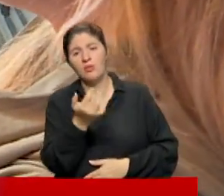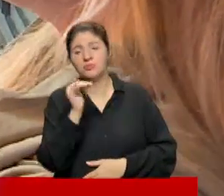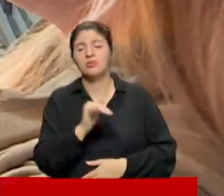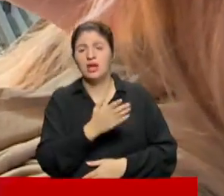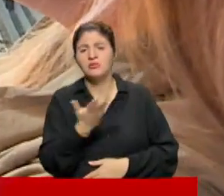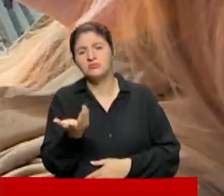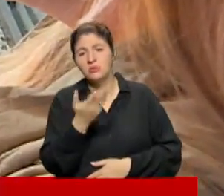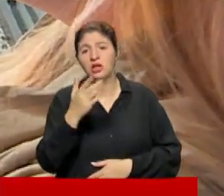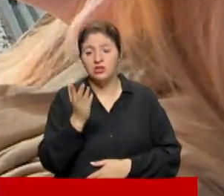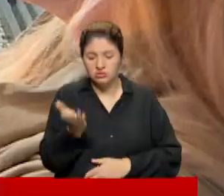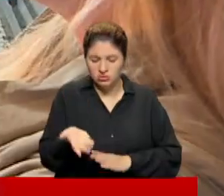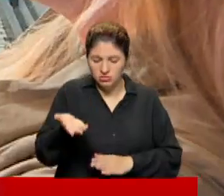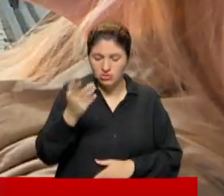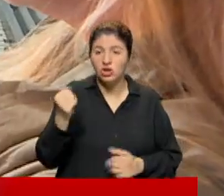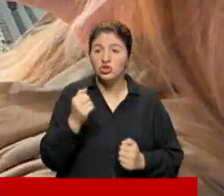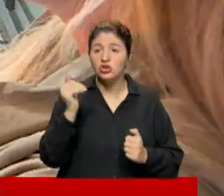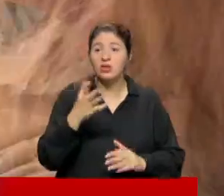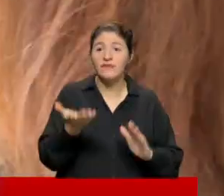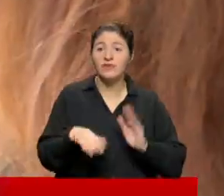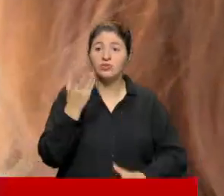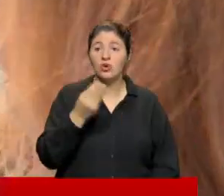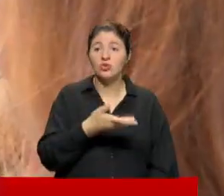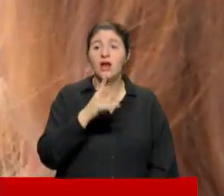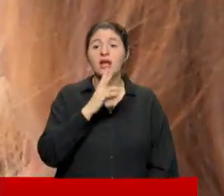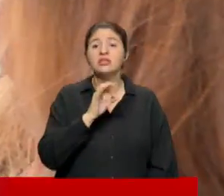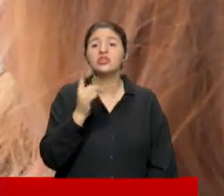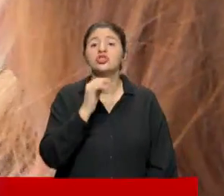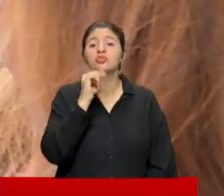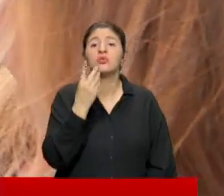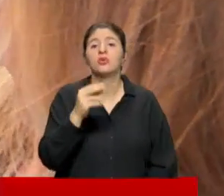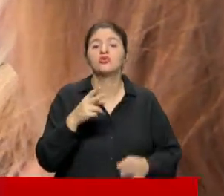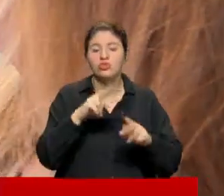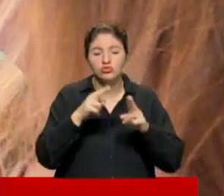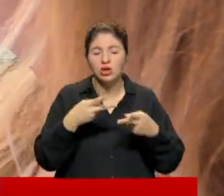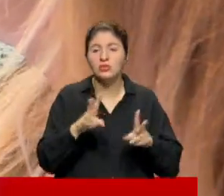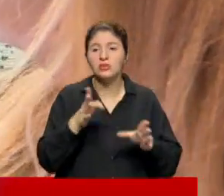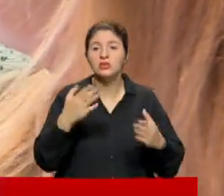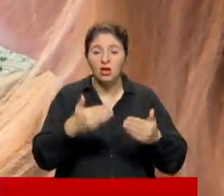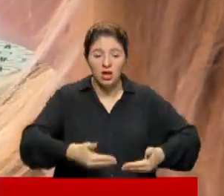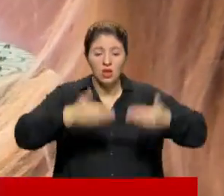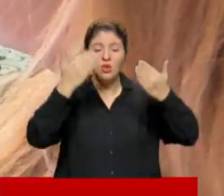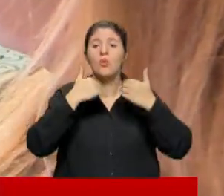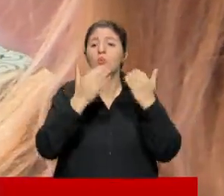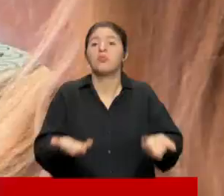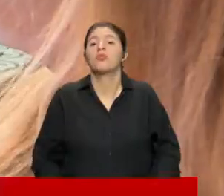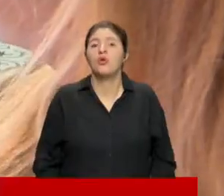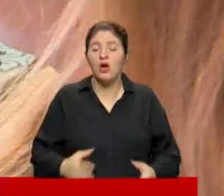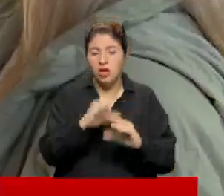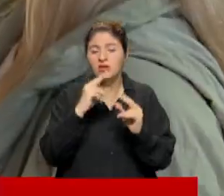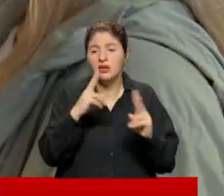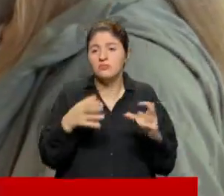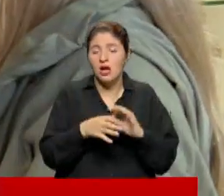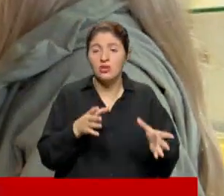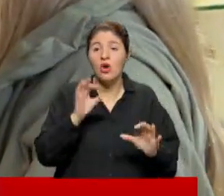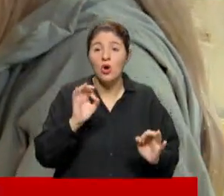ay yani gittikçe artıyor kış geldikçe daha çok artıyor elektriksiz hiçbir şey olamaz açamazsın Dükkanı kepeğini bile açamıyorsun her şey elektriğe